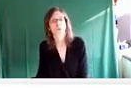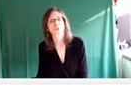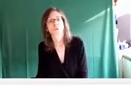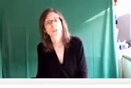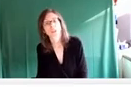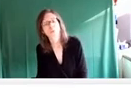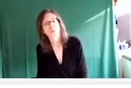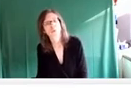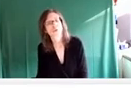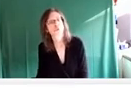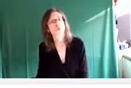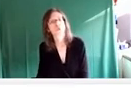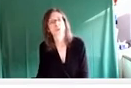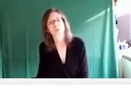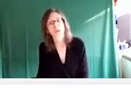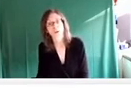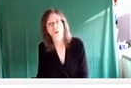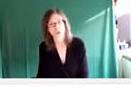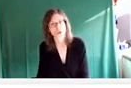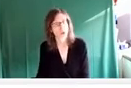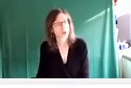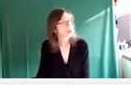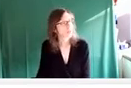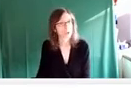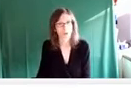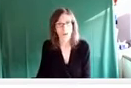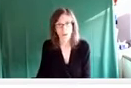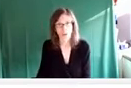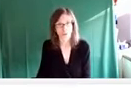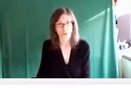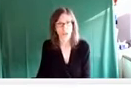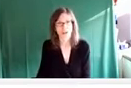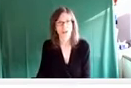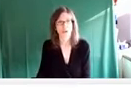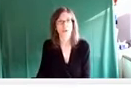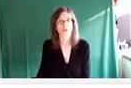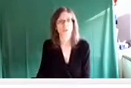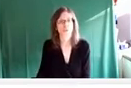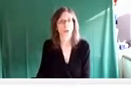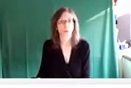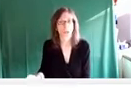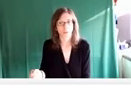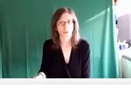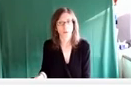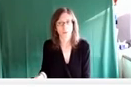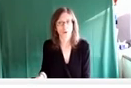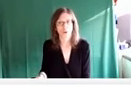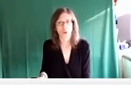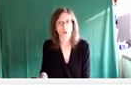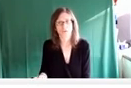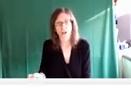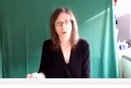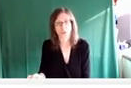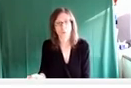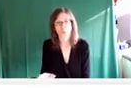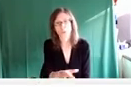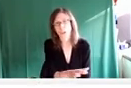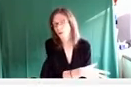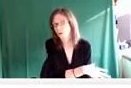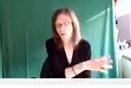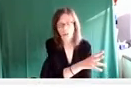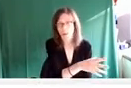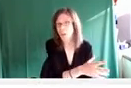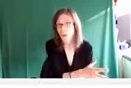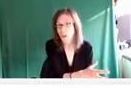pour documenter vos trucs tout au long de la recherche. L'important, c'est de trouver la façon qui va vous permettre de ne pas le faire au début puis